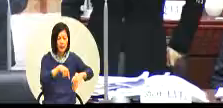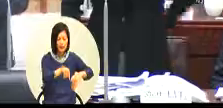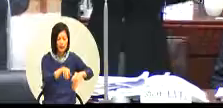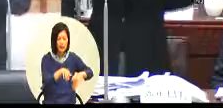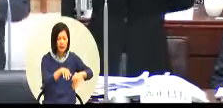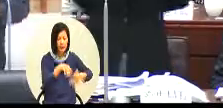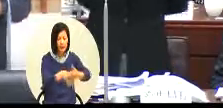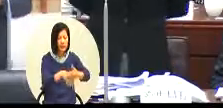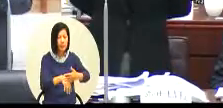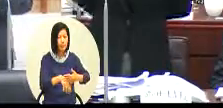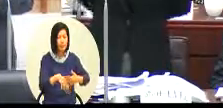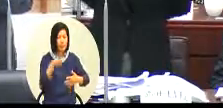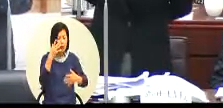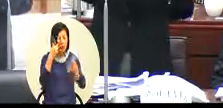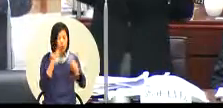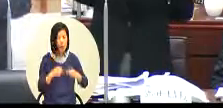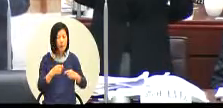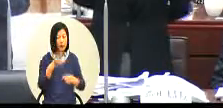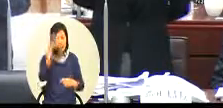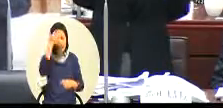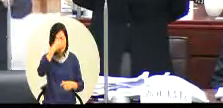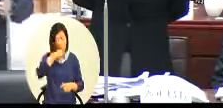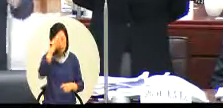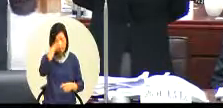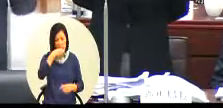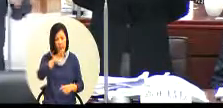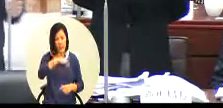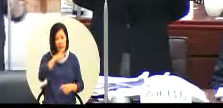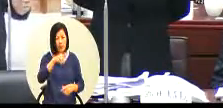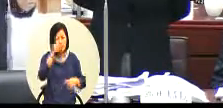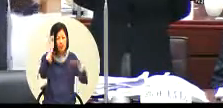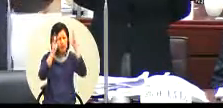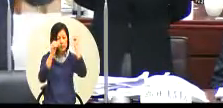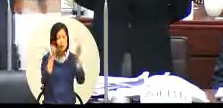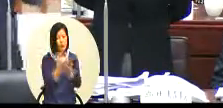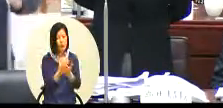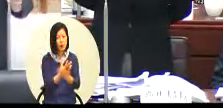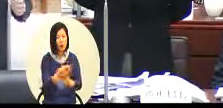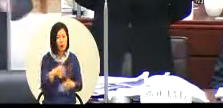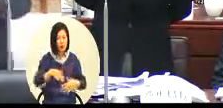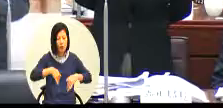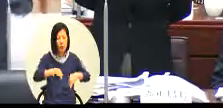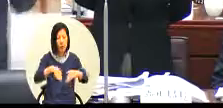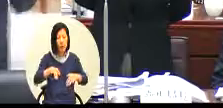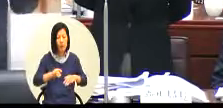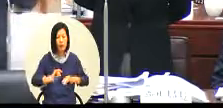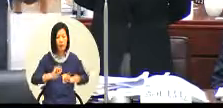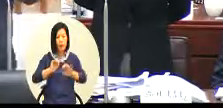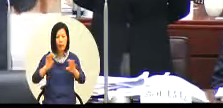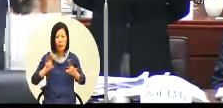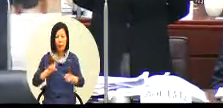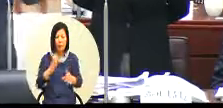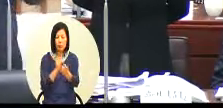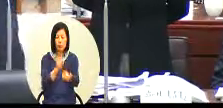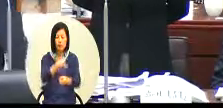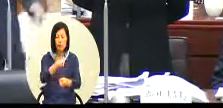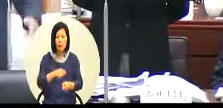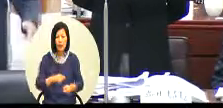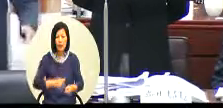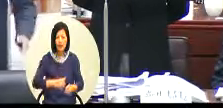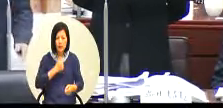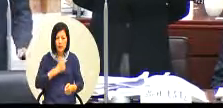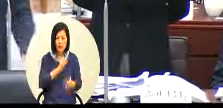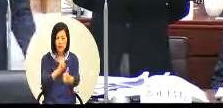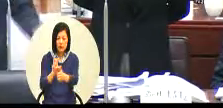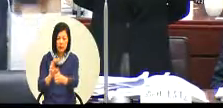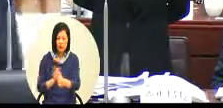原本的老人家在整个资讯不了解，我们的巷弄都能够把他们 对于他们实质落实到照